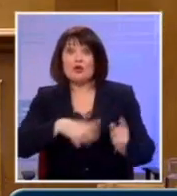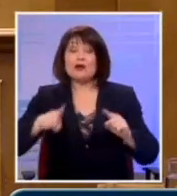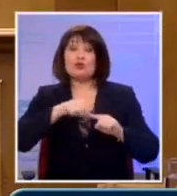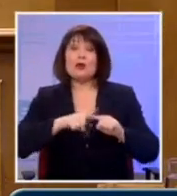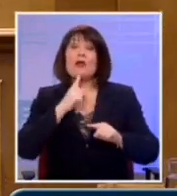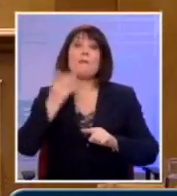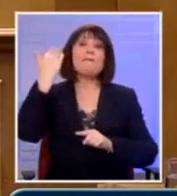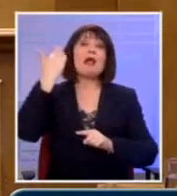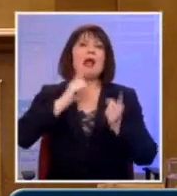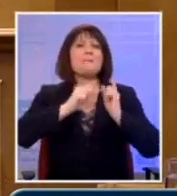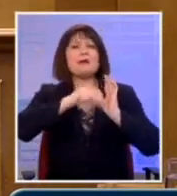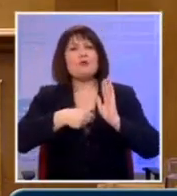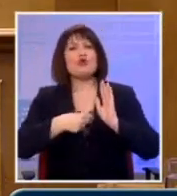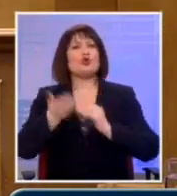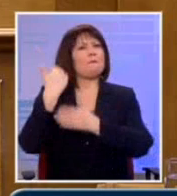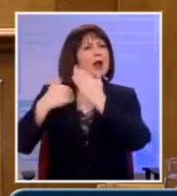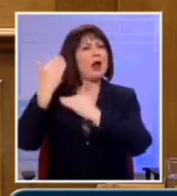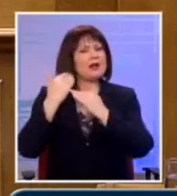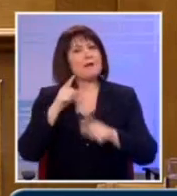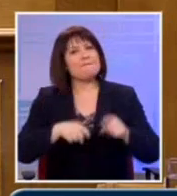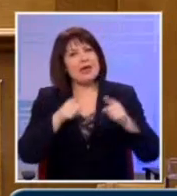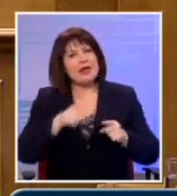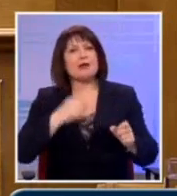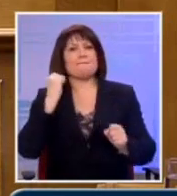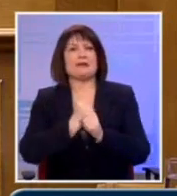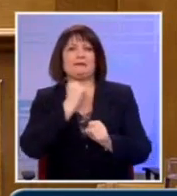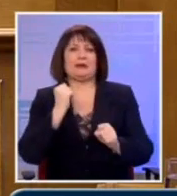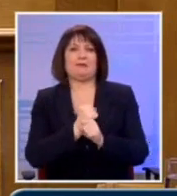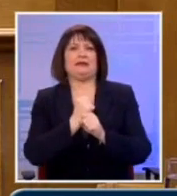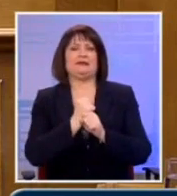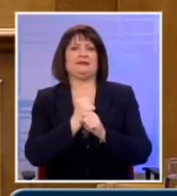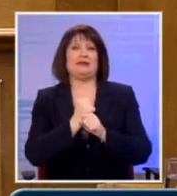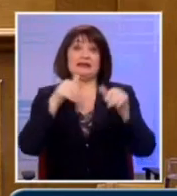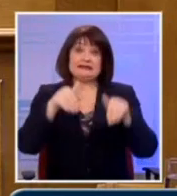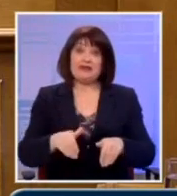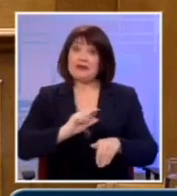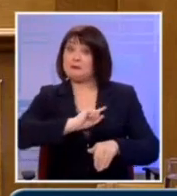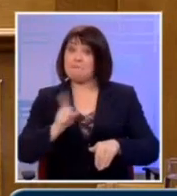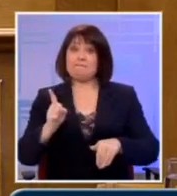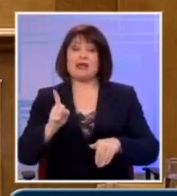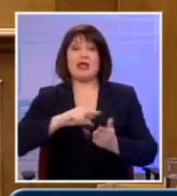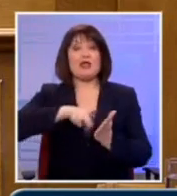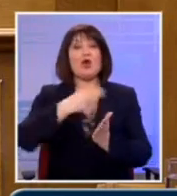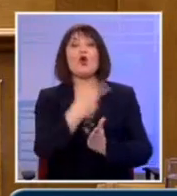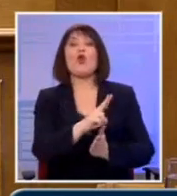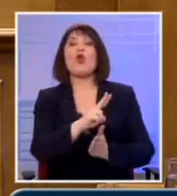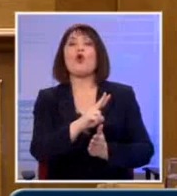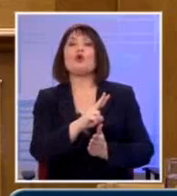εποχή των μνημονίων, αν κάποιοι επιμένουν να μην σέβονται το θεσμικό τους ρόλο στην